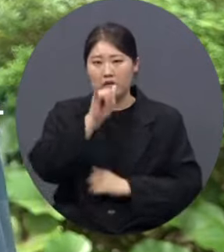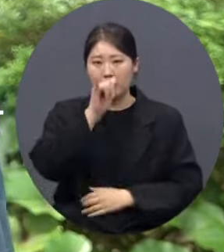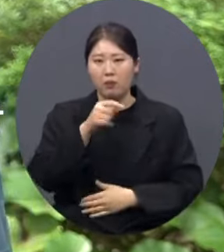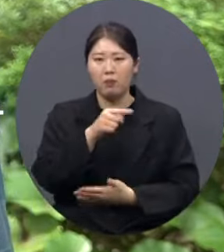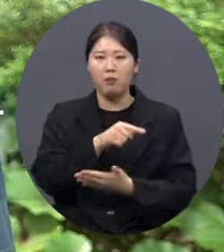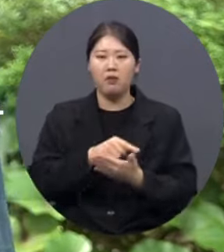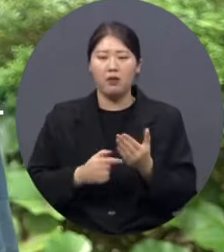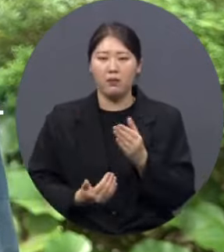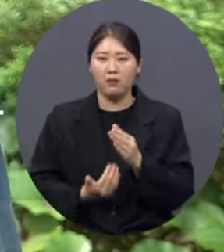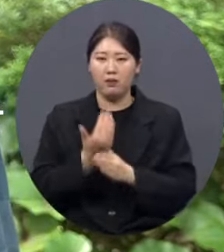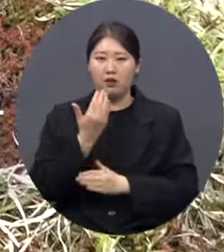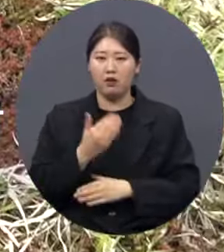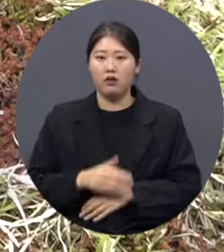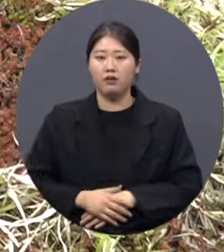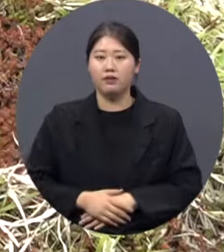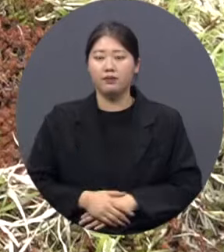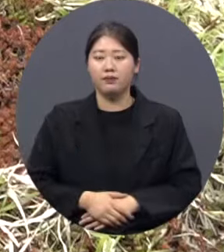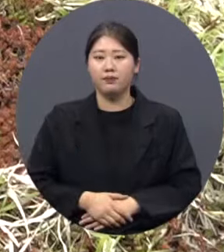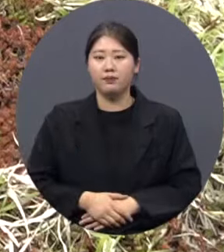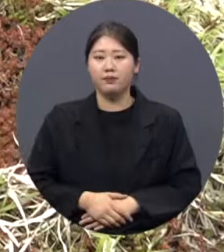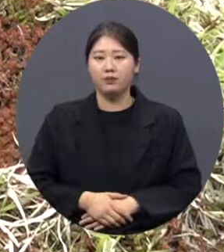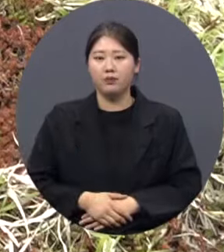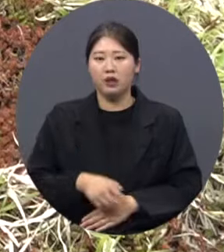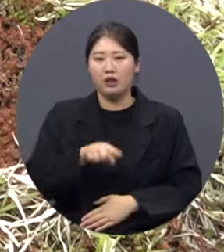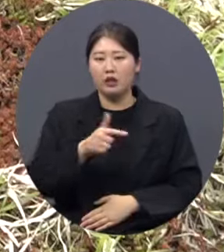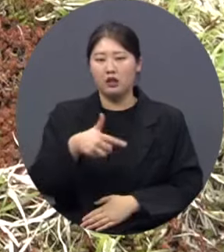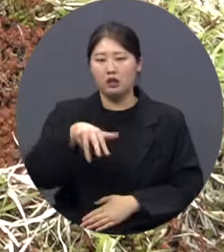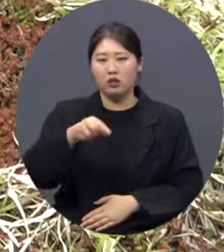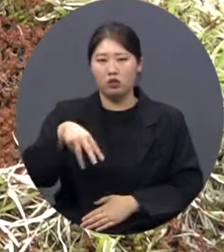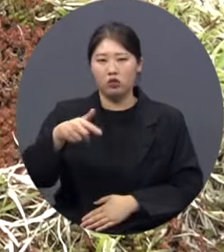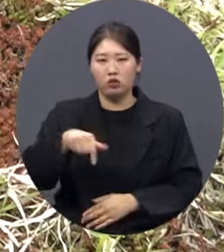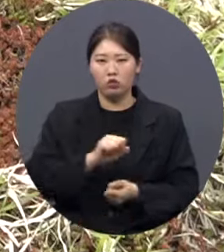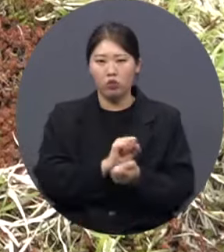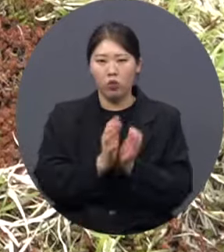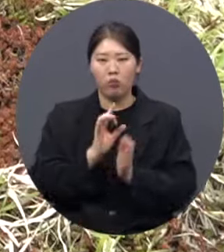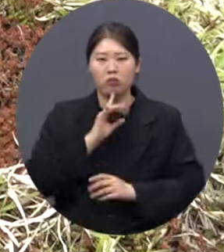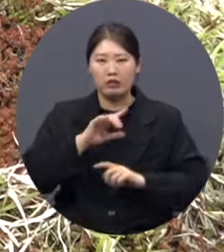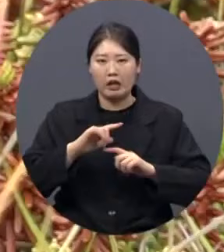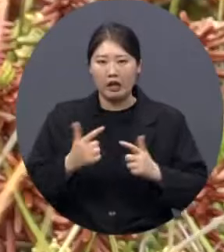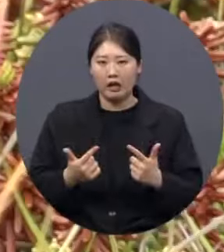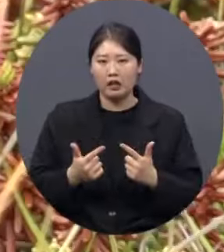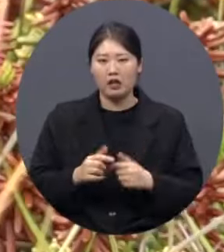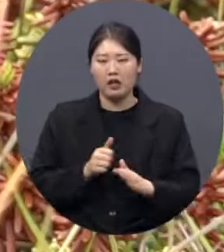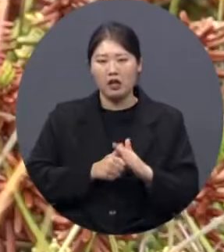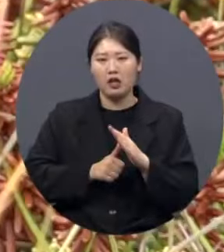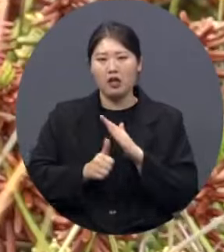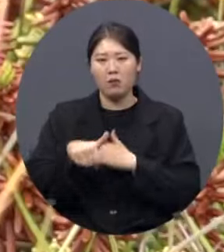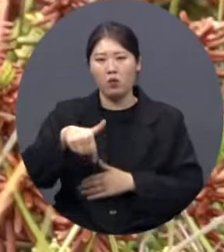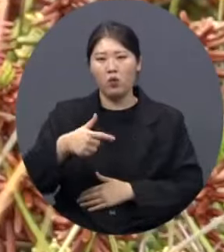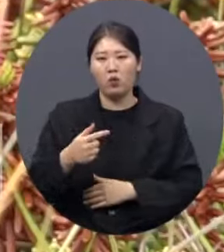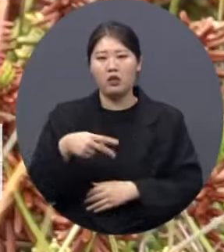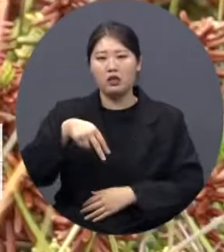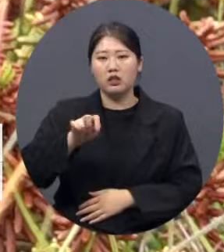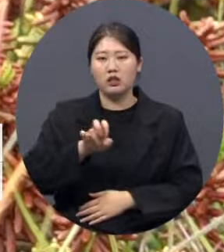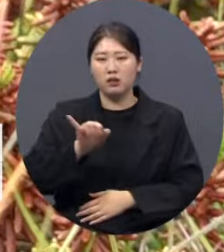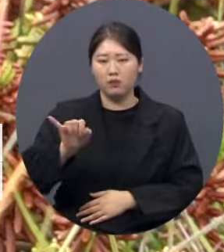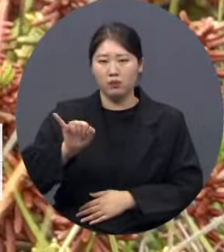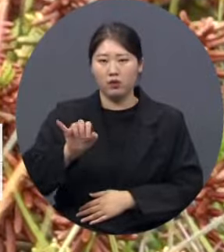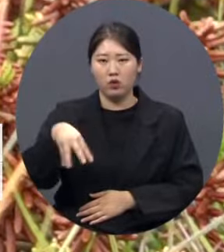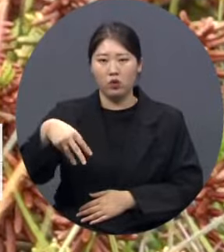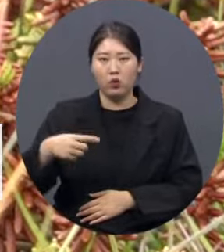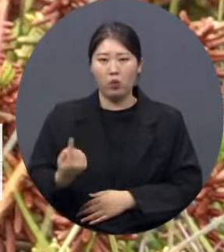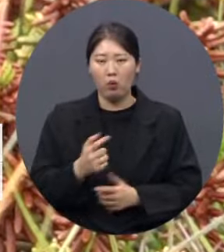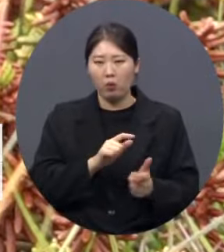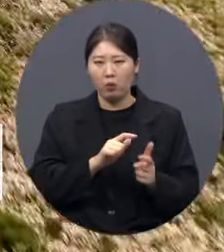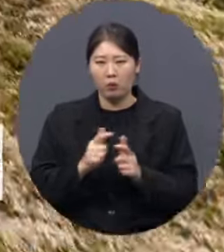피해를 좀 발생시킨 것 같습니다 산철뿐만 아니라 대표적인 고산 식물인 미와 한박 꽃나무도 잎이